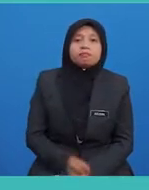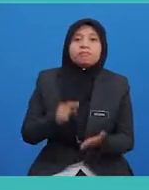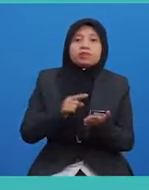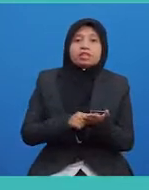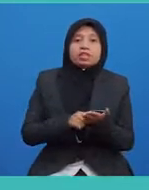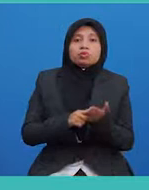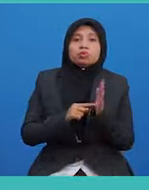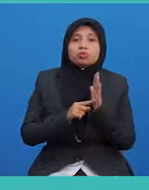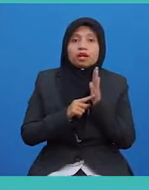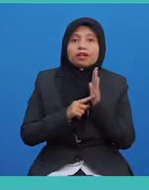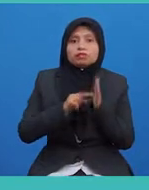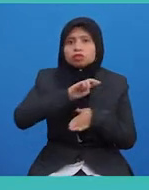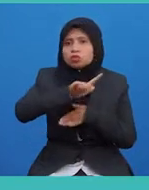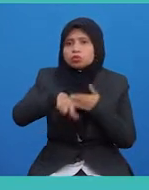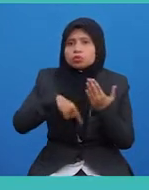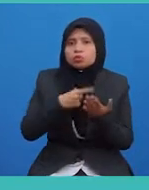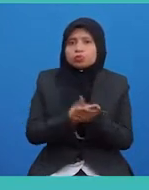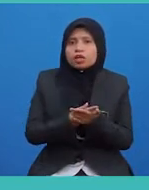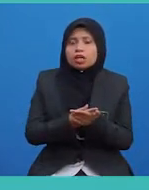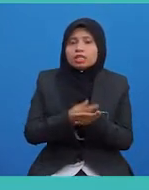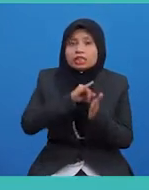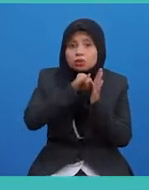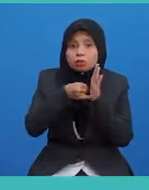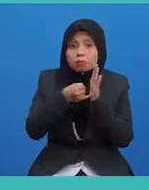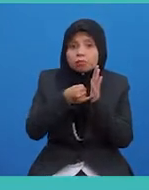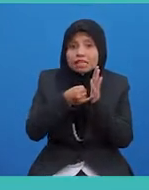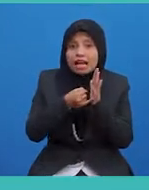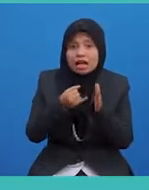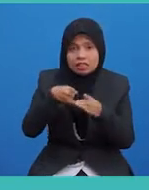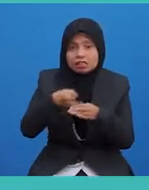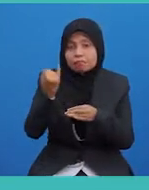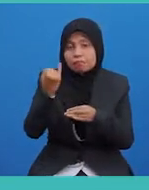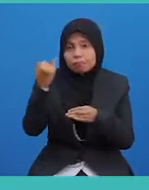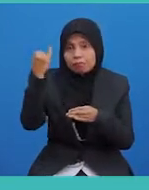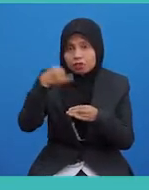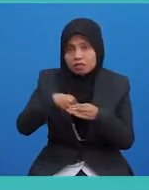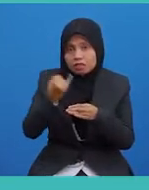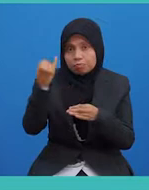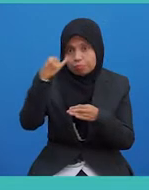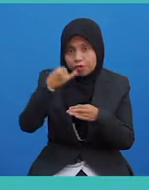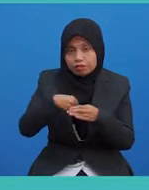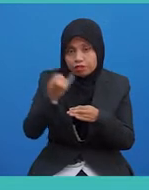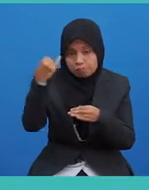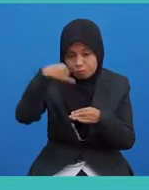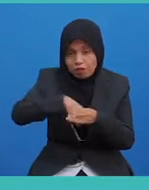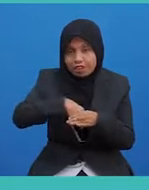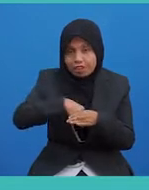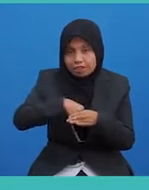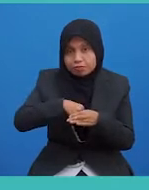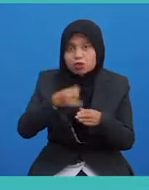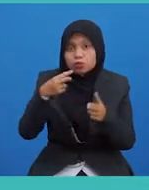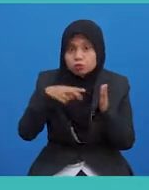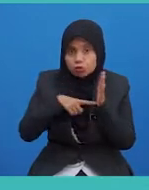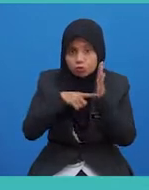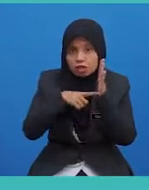Ini bermakna secara keseluruhannya jumlah import komoditi perikanan dari pelbagai negara ASEAN terpilih